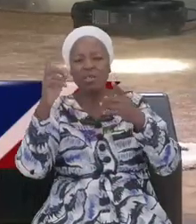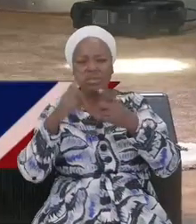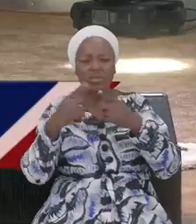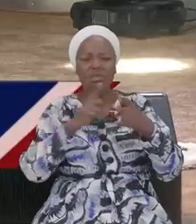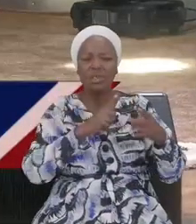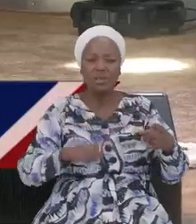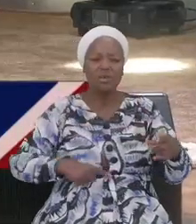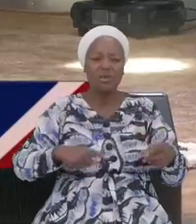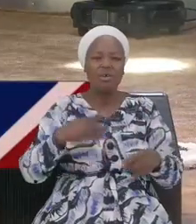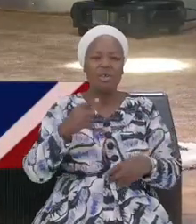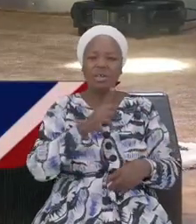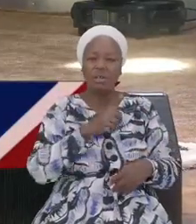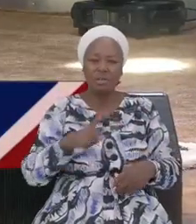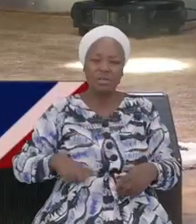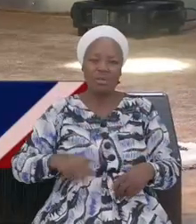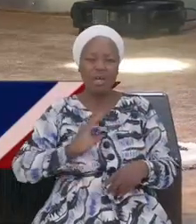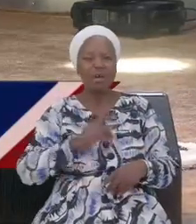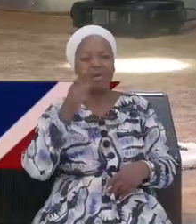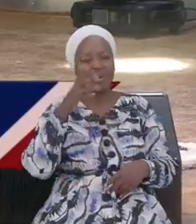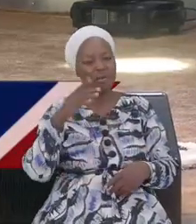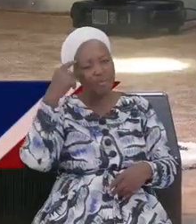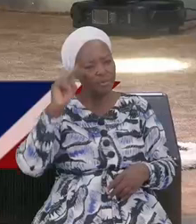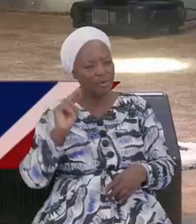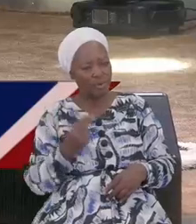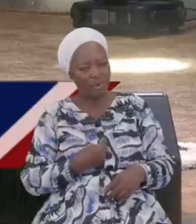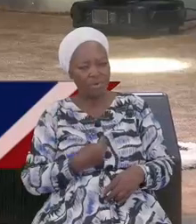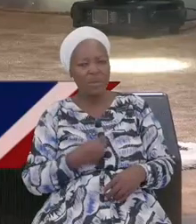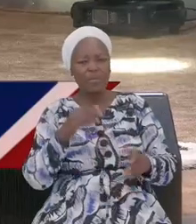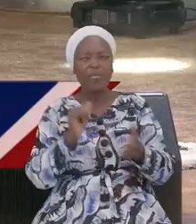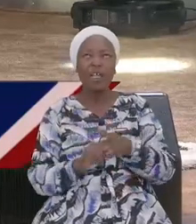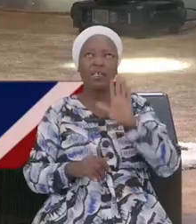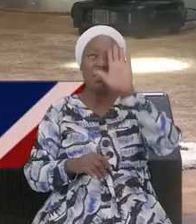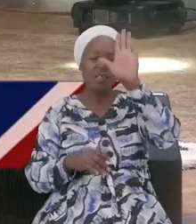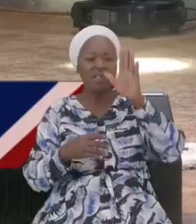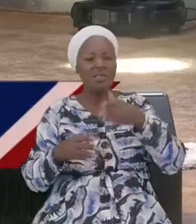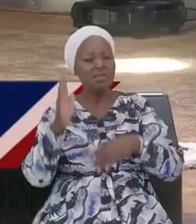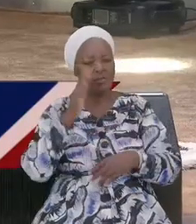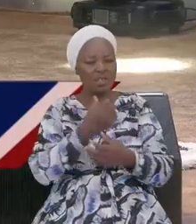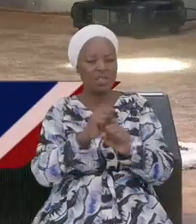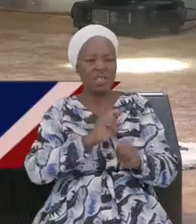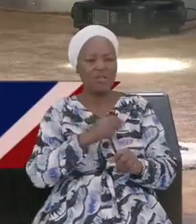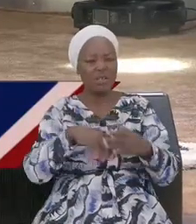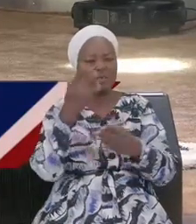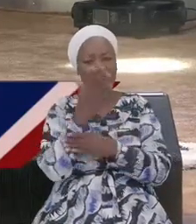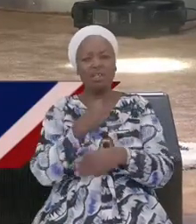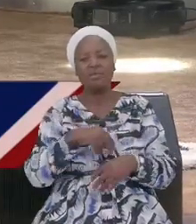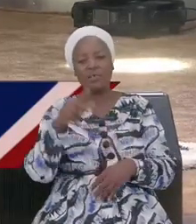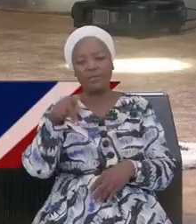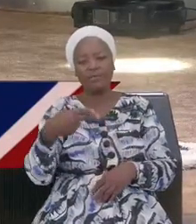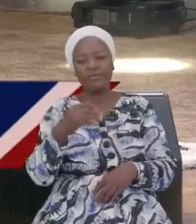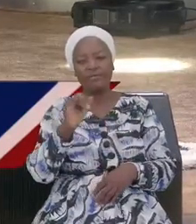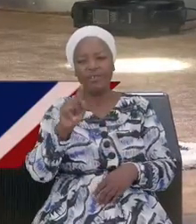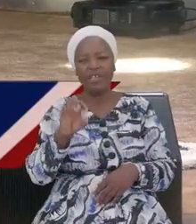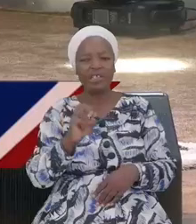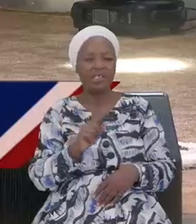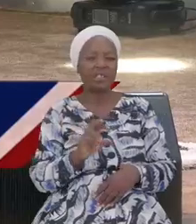pour nous à l'Éternel, notre Dieu, afin qu'il nous sauve de la main des Philistins. Verset 9. Dans le verset 9, il